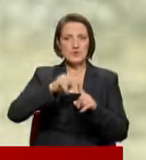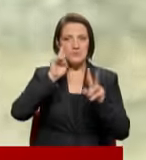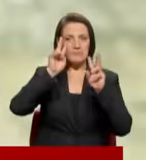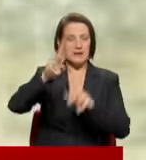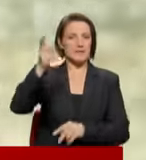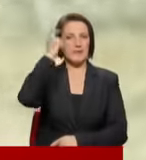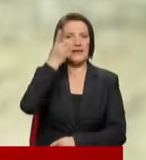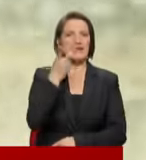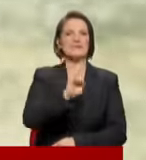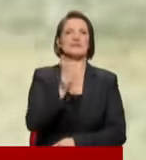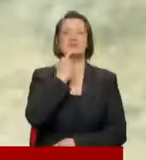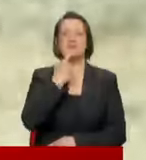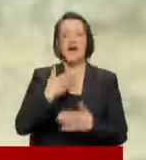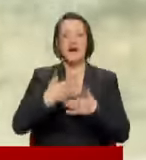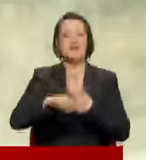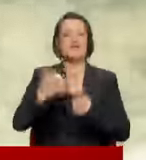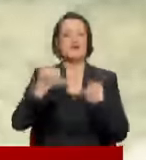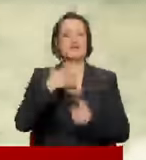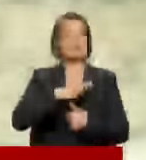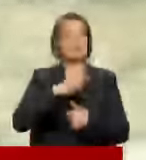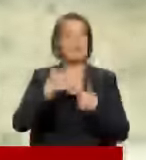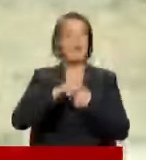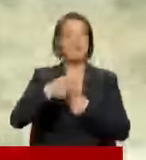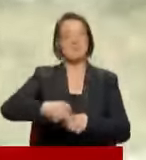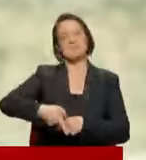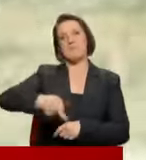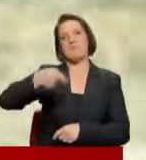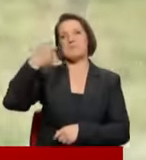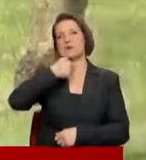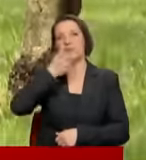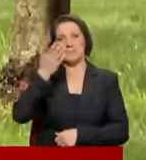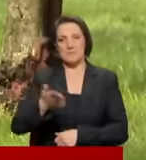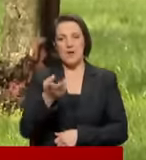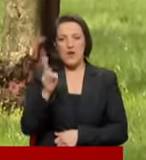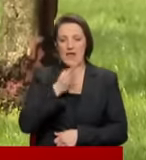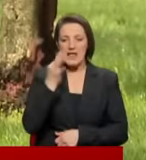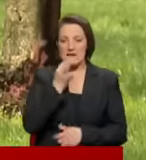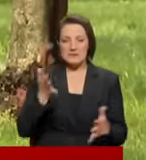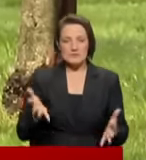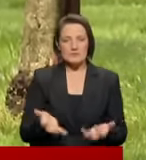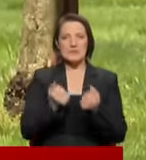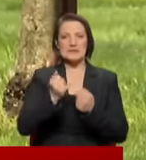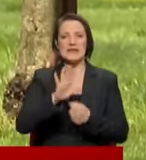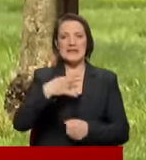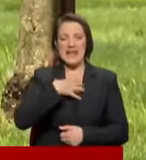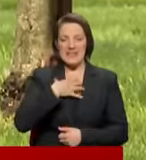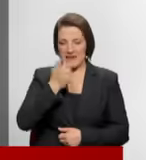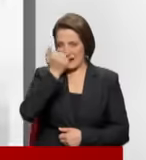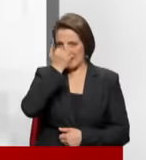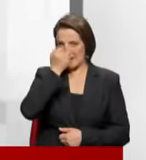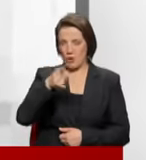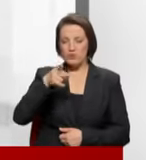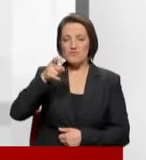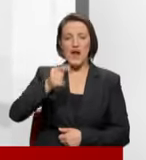tanıdı. 2020 yılında ayrılmak istediği eşi tarafından kurşun yağmuruna tutuldu. Ölümün eşiğindeyken yere kendi kanıyla